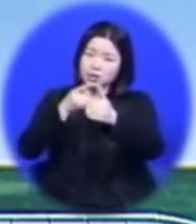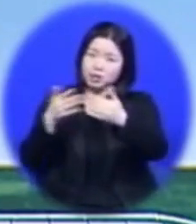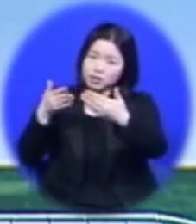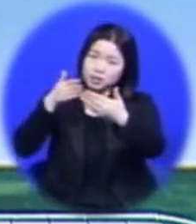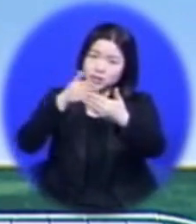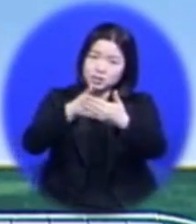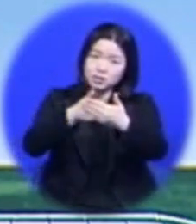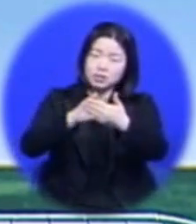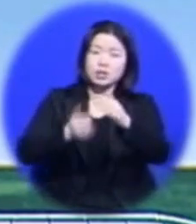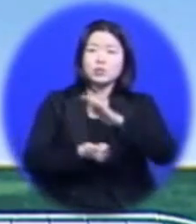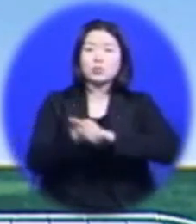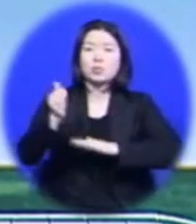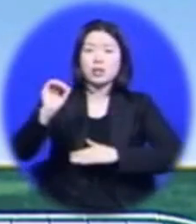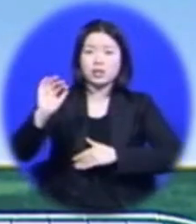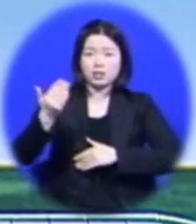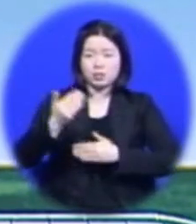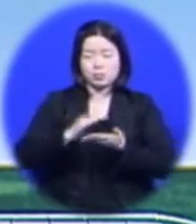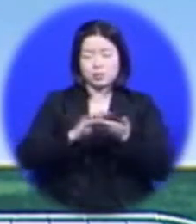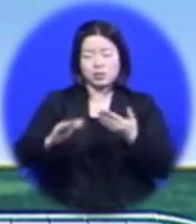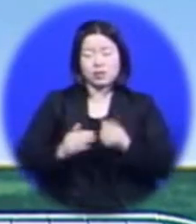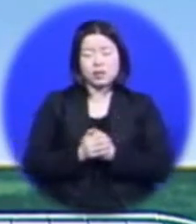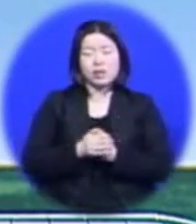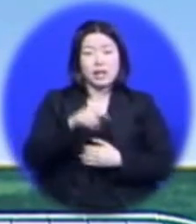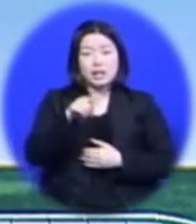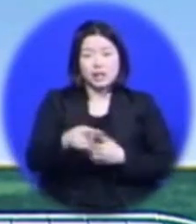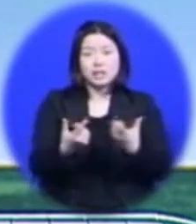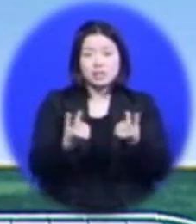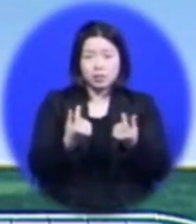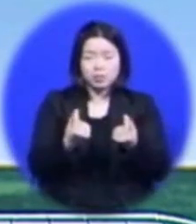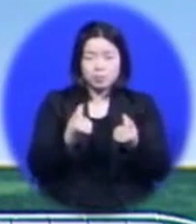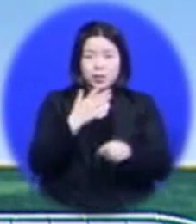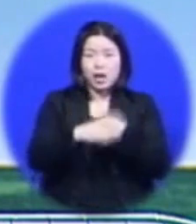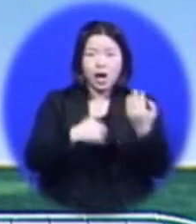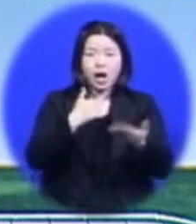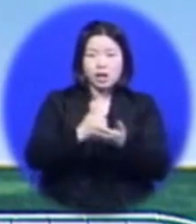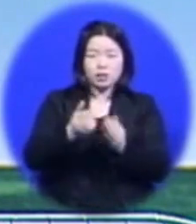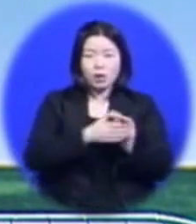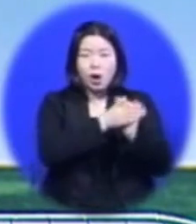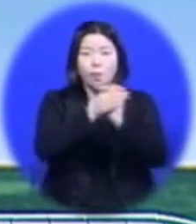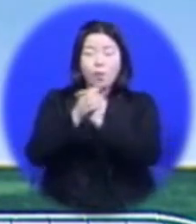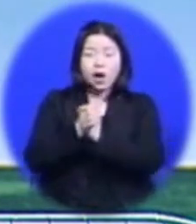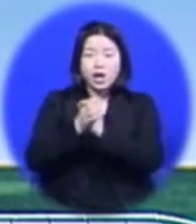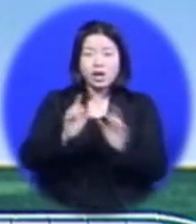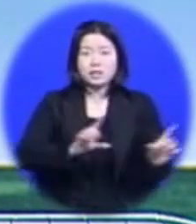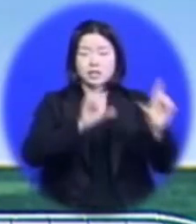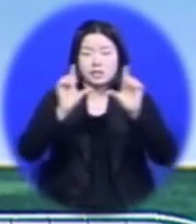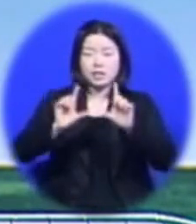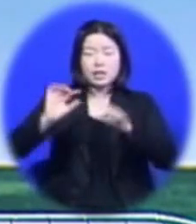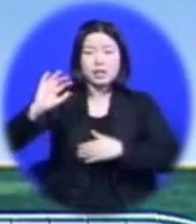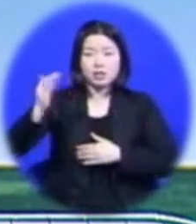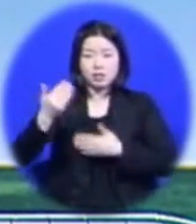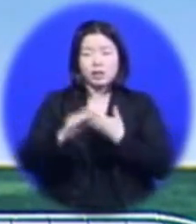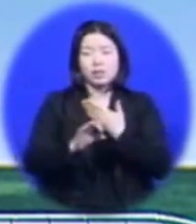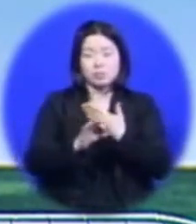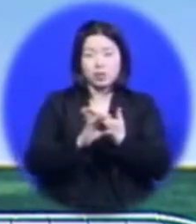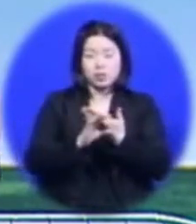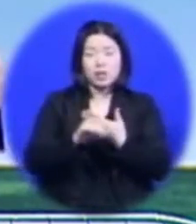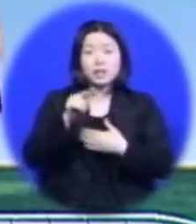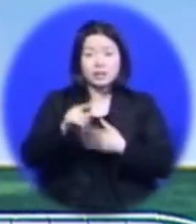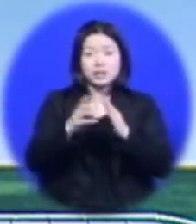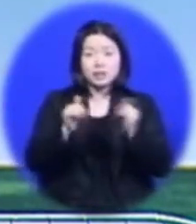소망이 생기게 되는 겁니다. 그런데 이처럼 하나님과 화해한 삶을 살게 되는 사람에게